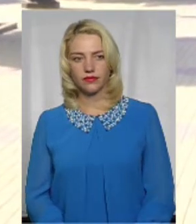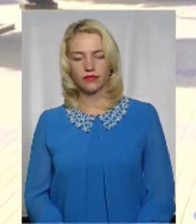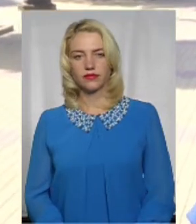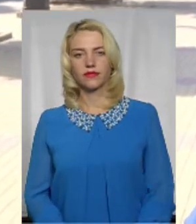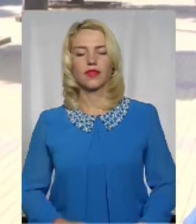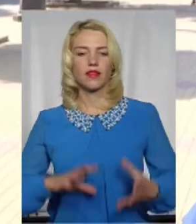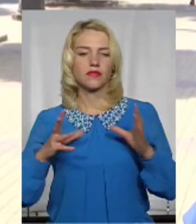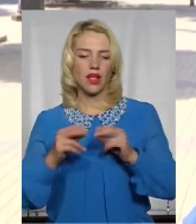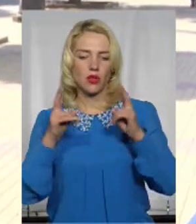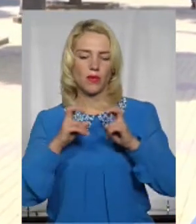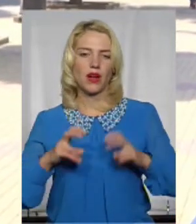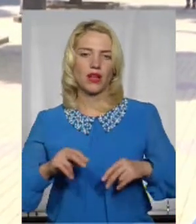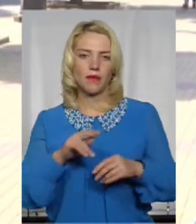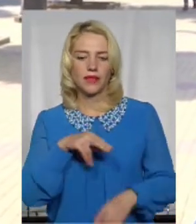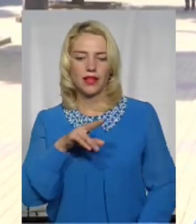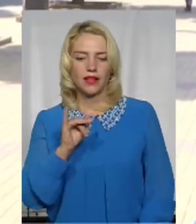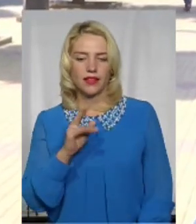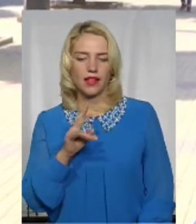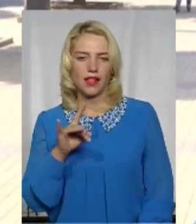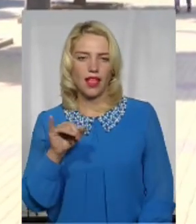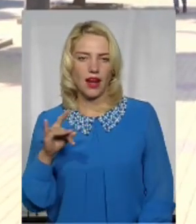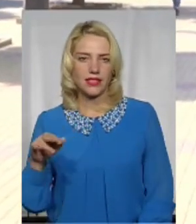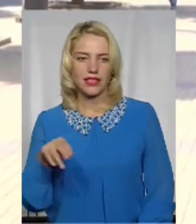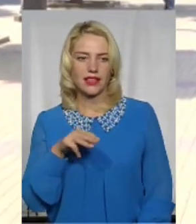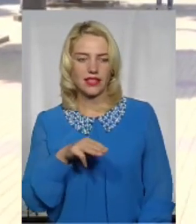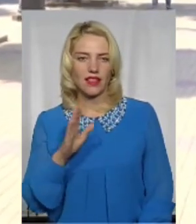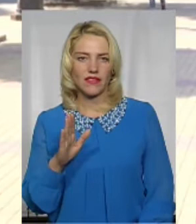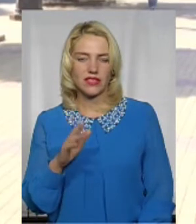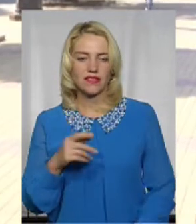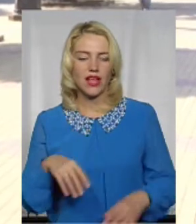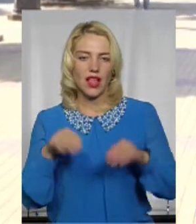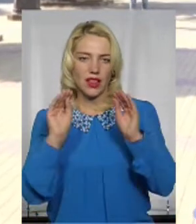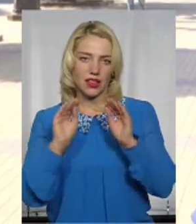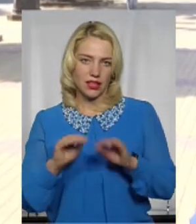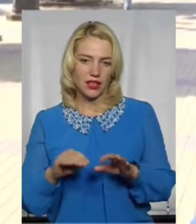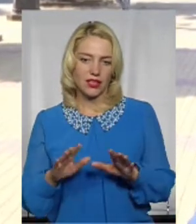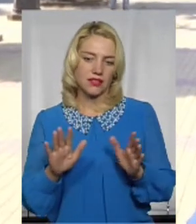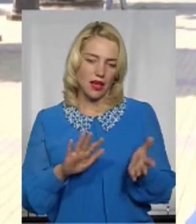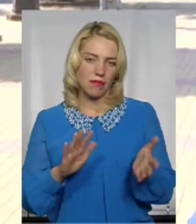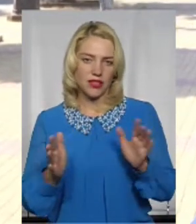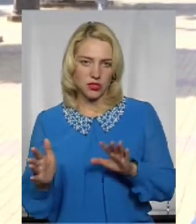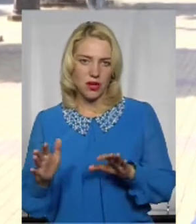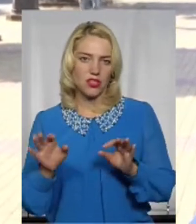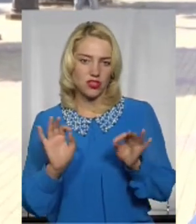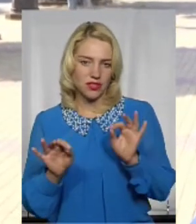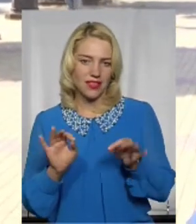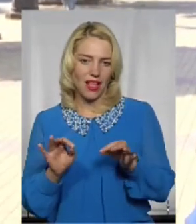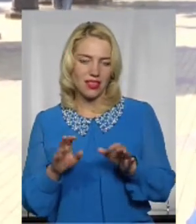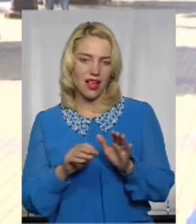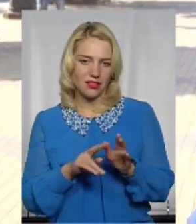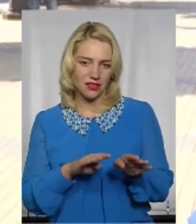Загалом переглянув декларацію Тетяни Васильівни. Декларація більш-менш стандартна, як в